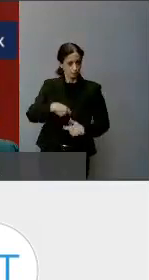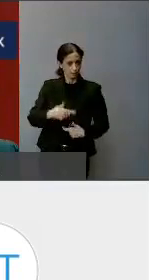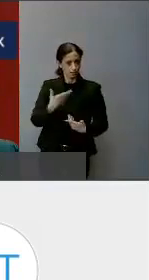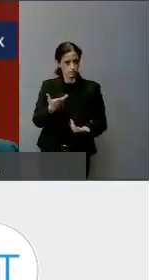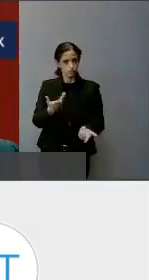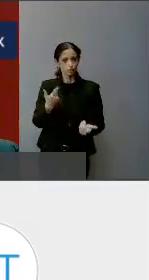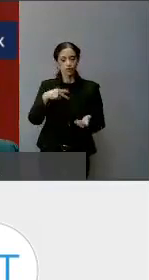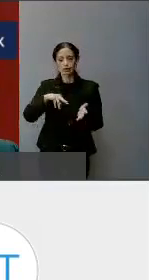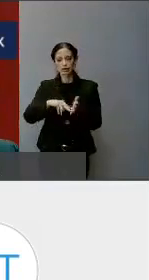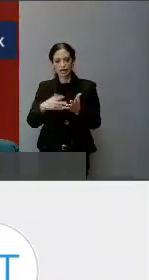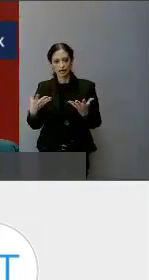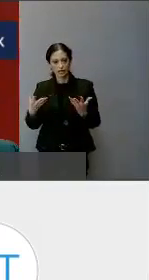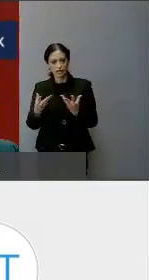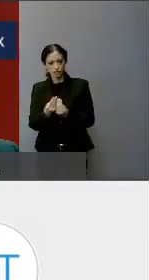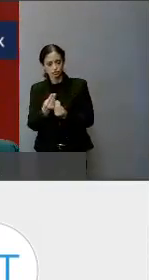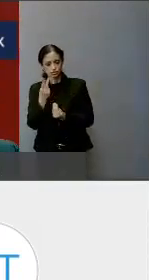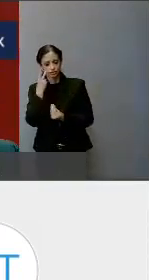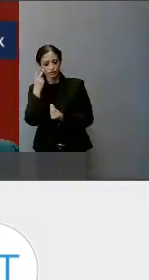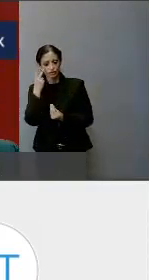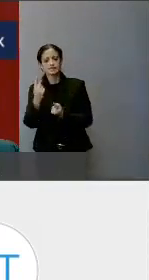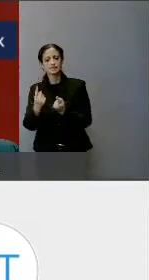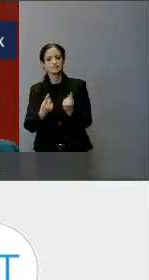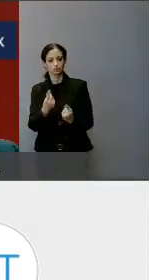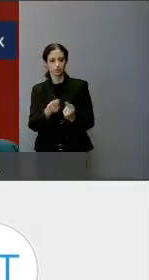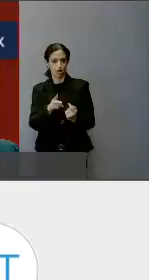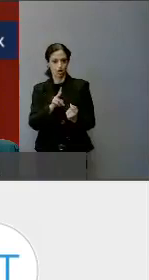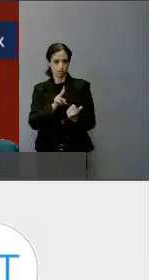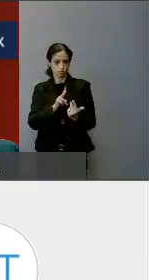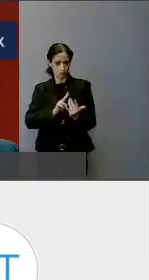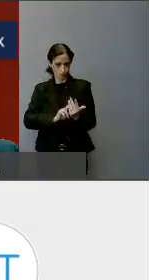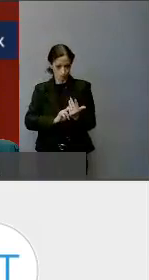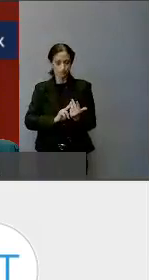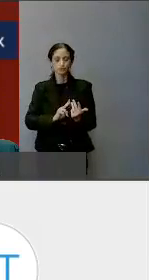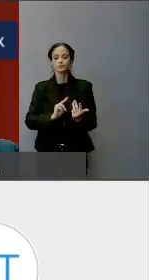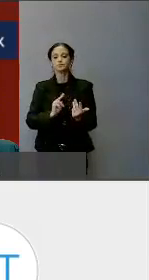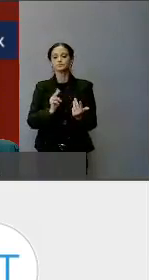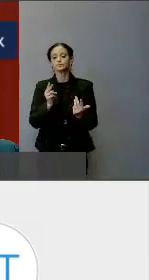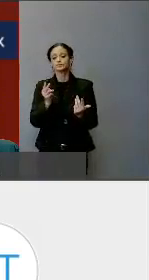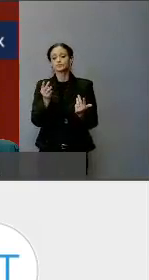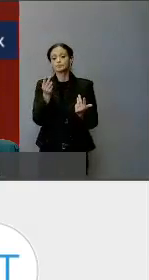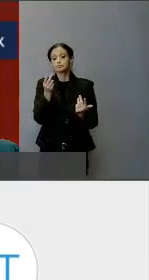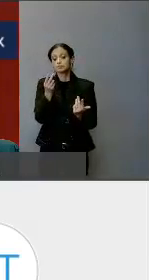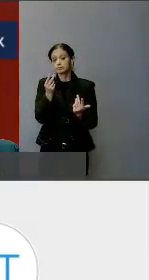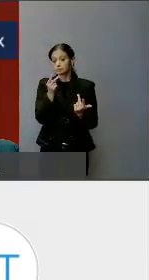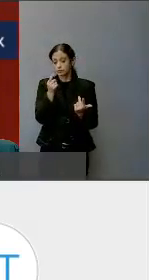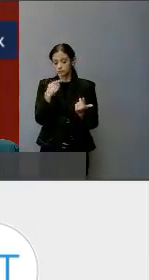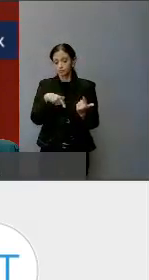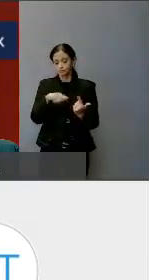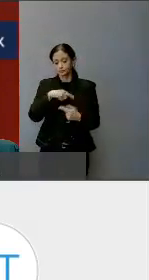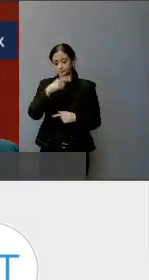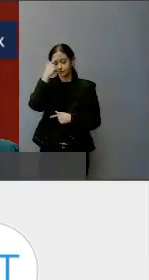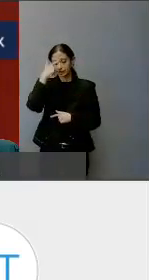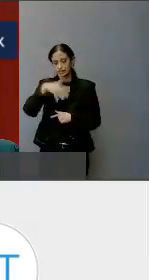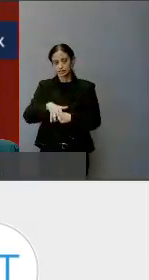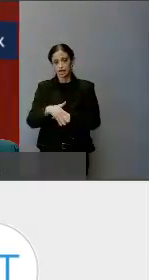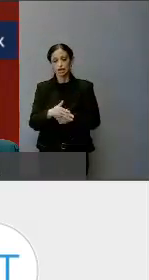le diverse situazioni che sa che ha segnalato come noto il sono tuttora sia alcuni interventi